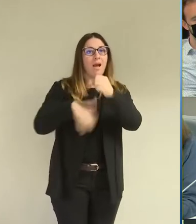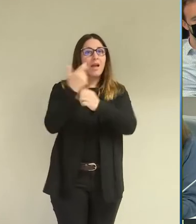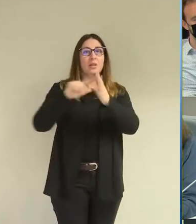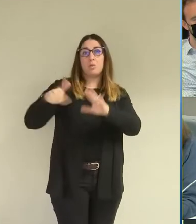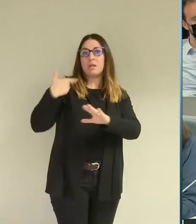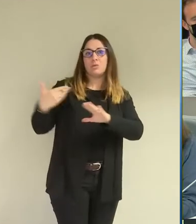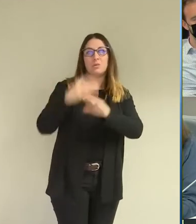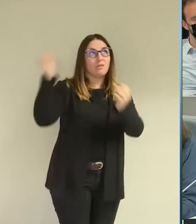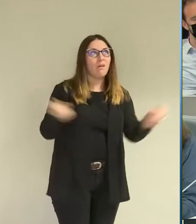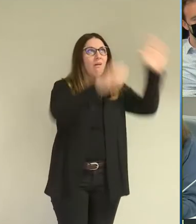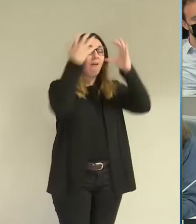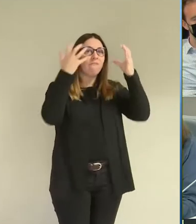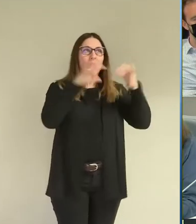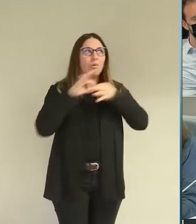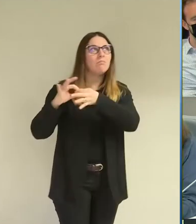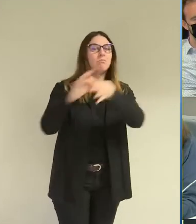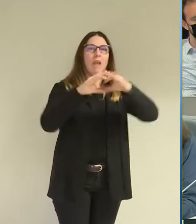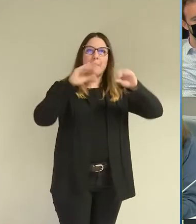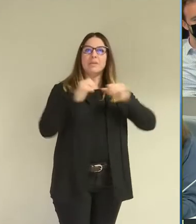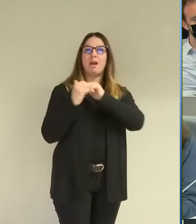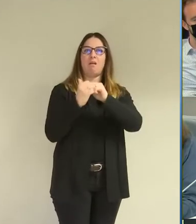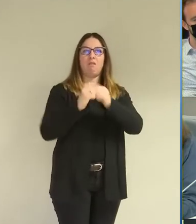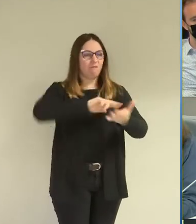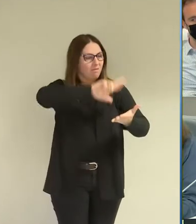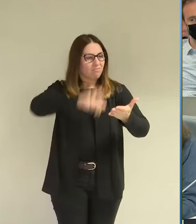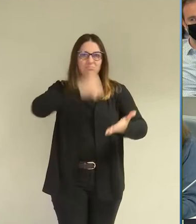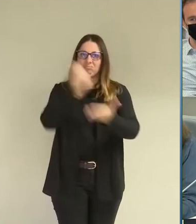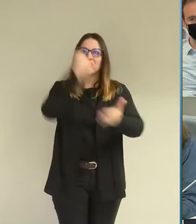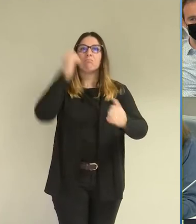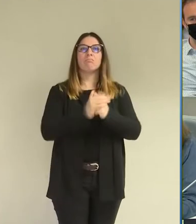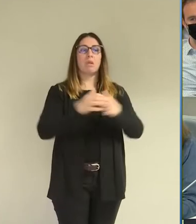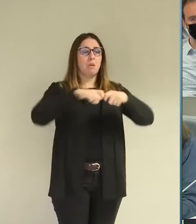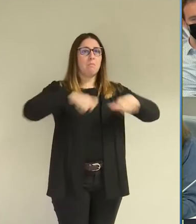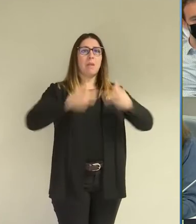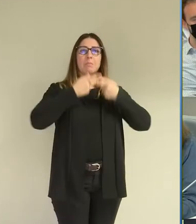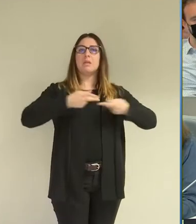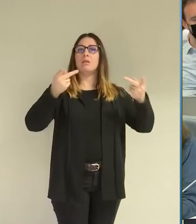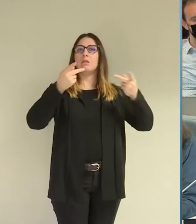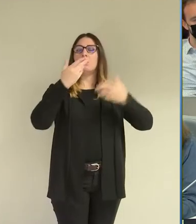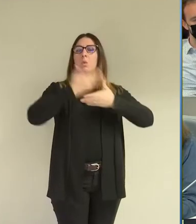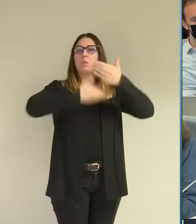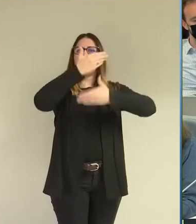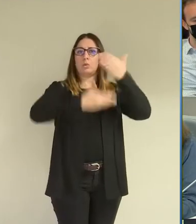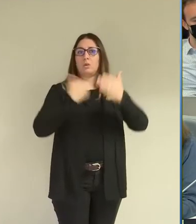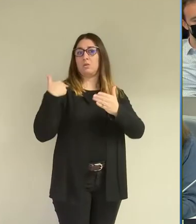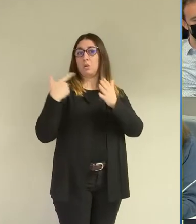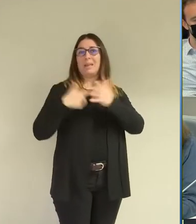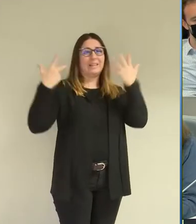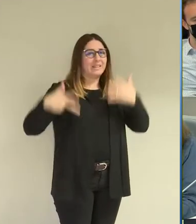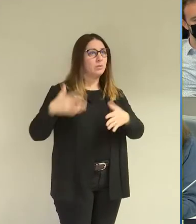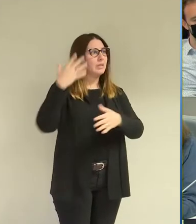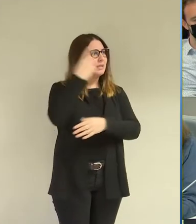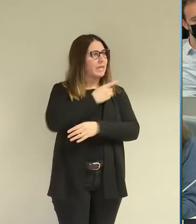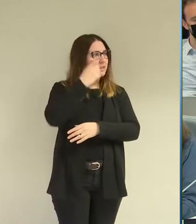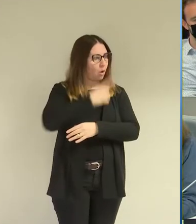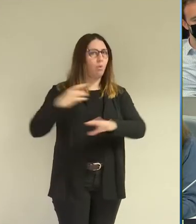coopératif un accord a même été signé un permis de construire a même été délivrés en décembre 2018 mais